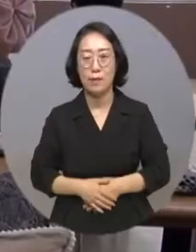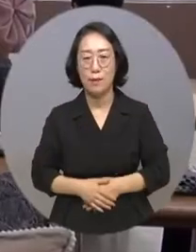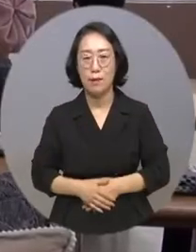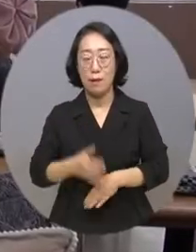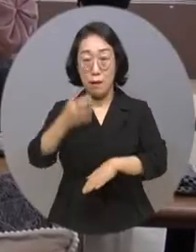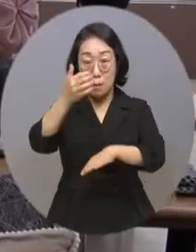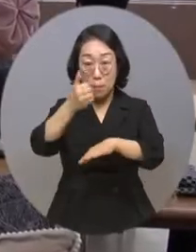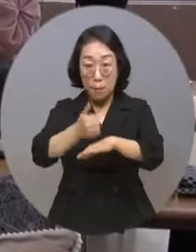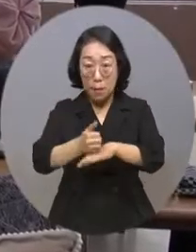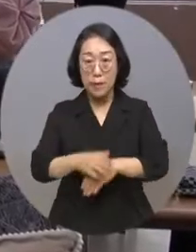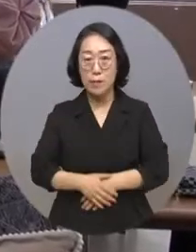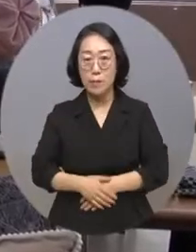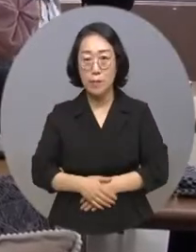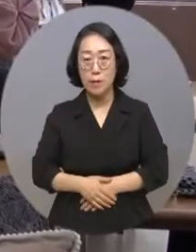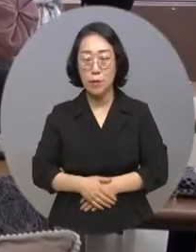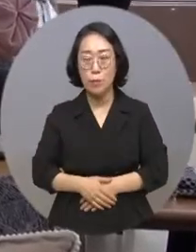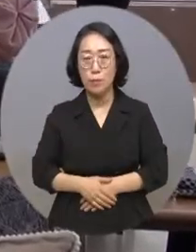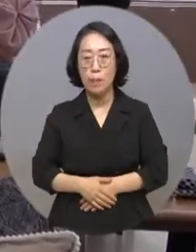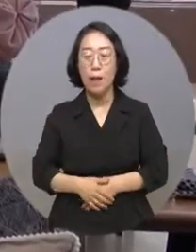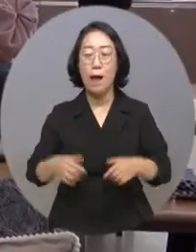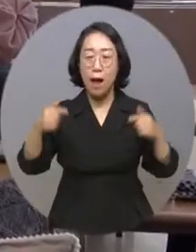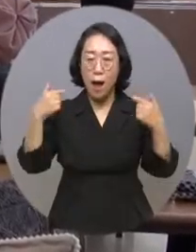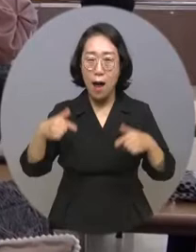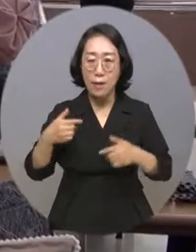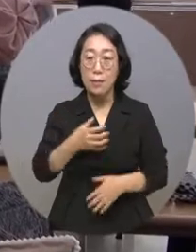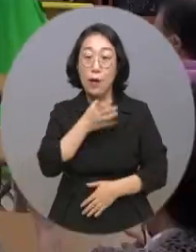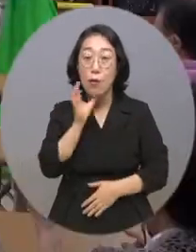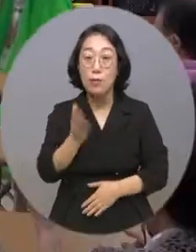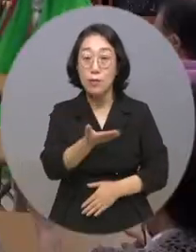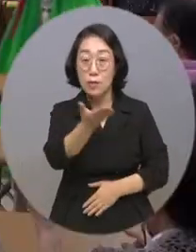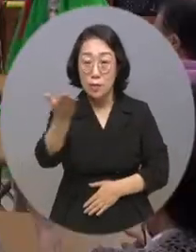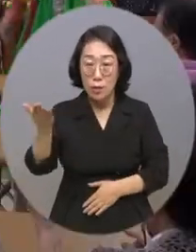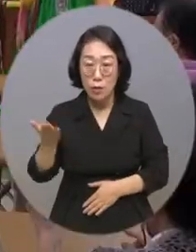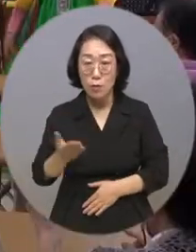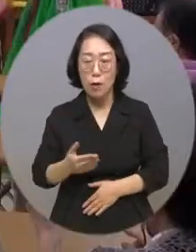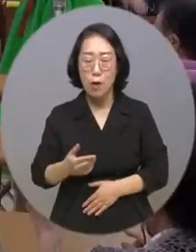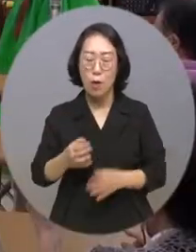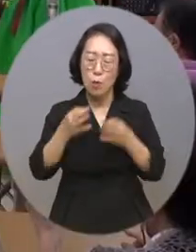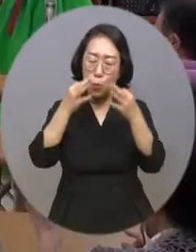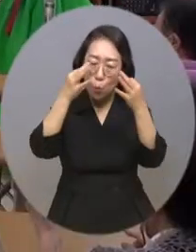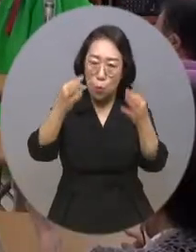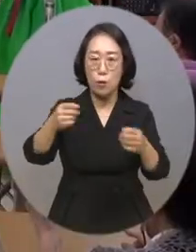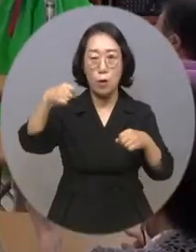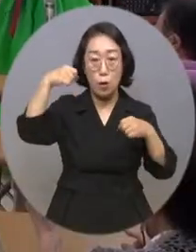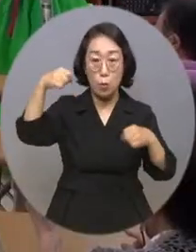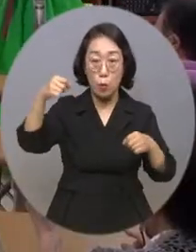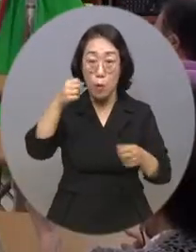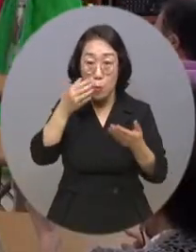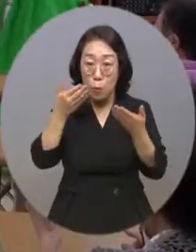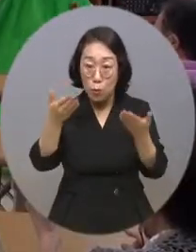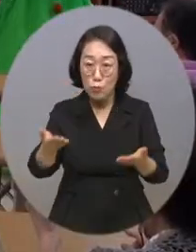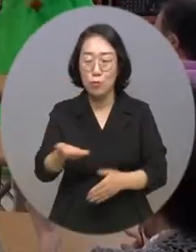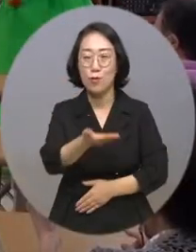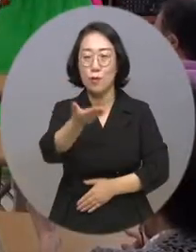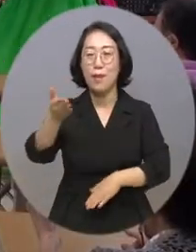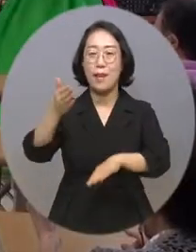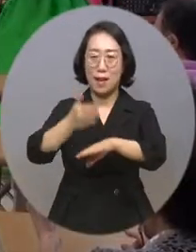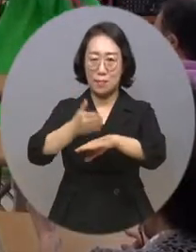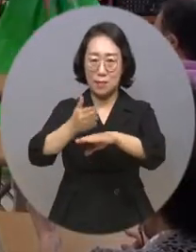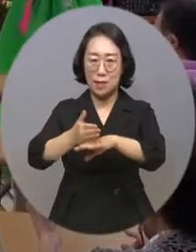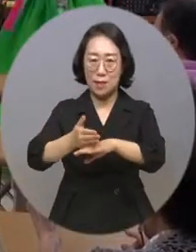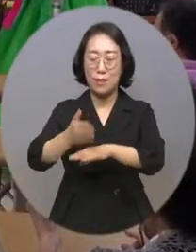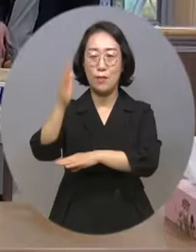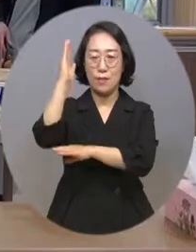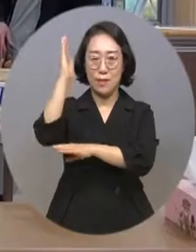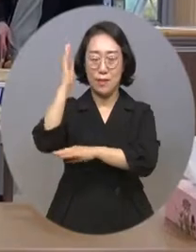마지막으로 진태식 사무국장은 항상 어르신들을 위해 혼신의 힘으로 공연을 해주어 감사드린다라고 인사를